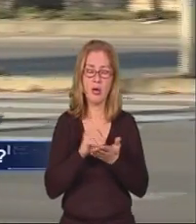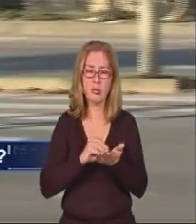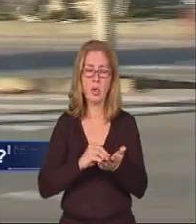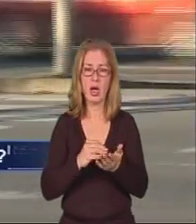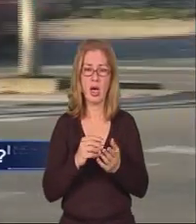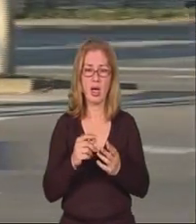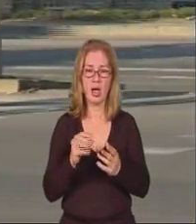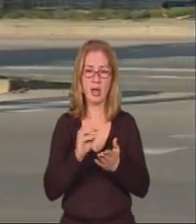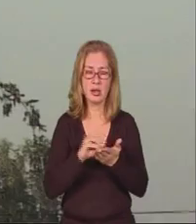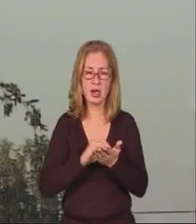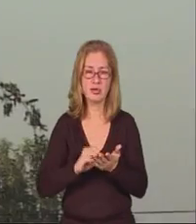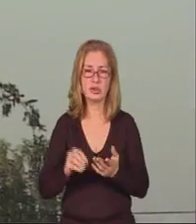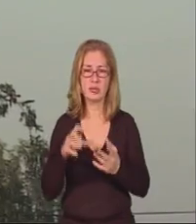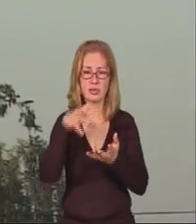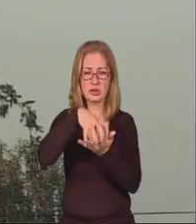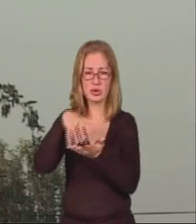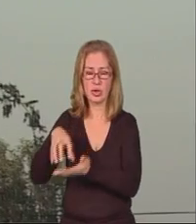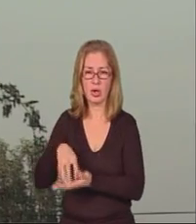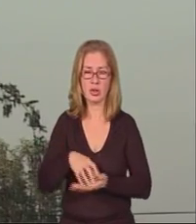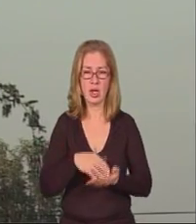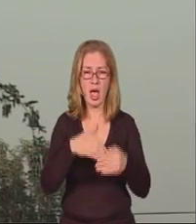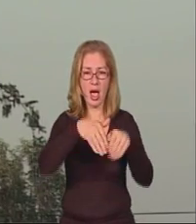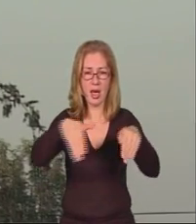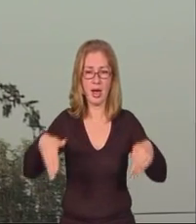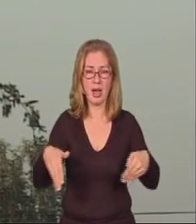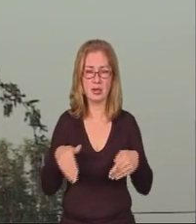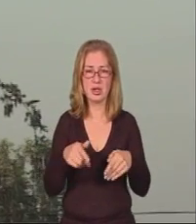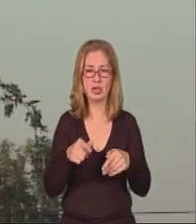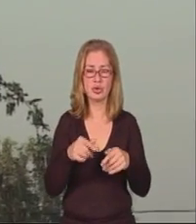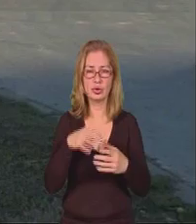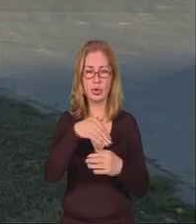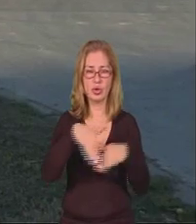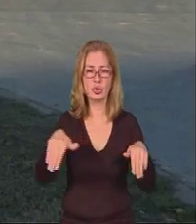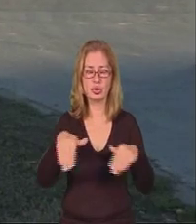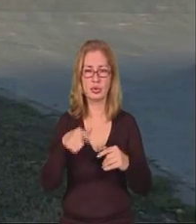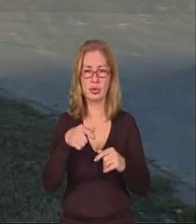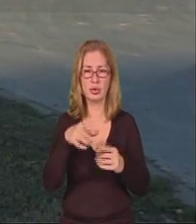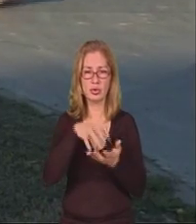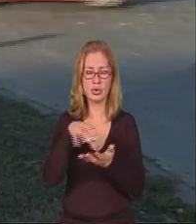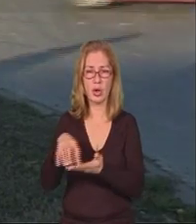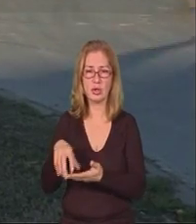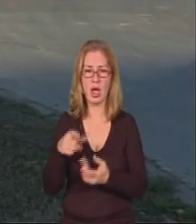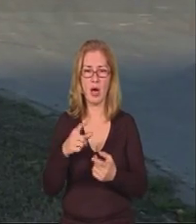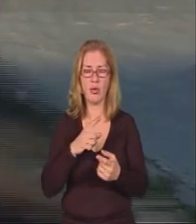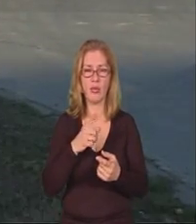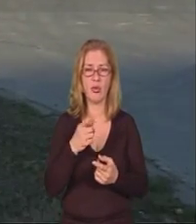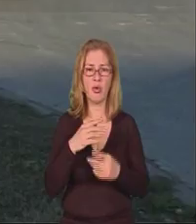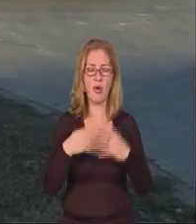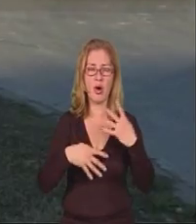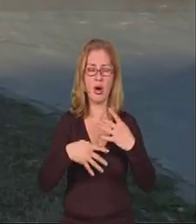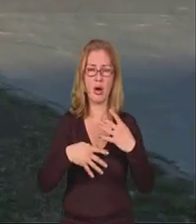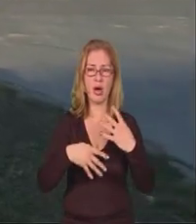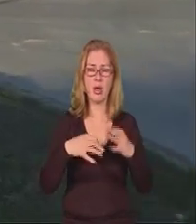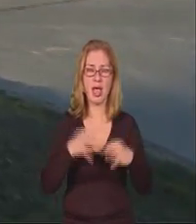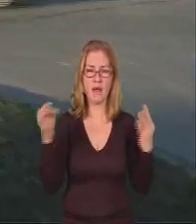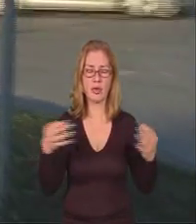uređen zonsko-tarifnim sistemom koji obuhvata koeficijente i granice zona u javnom prevozu. Svesni urbanističkih promjena i potreba građana